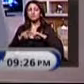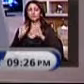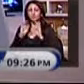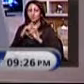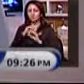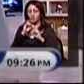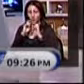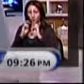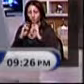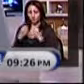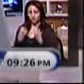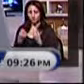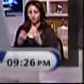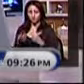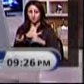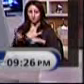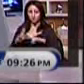اكمل النقطه دي.